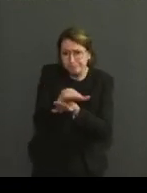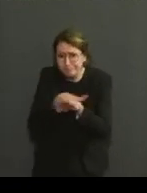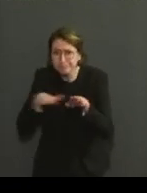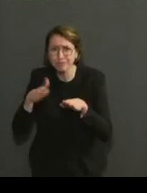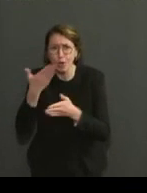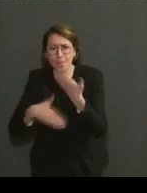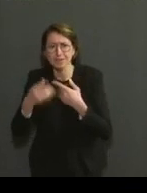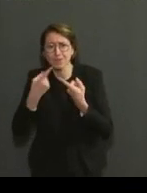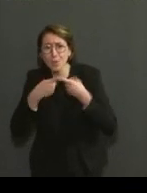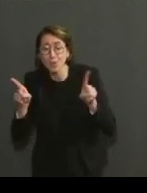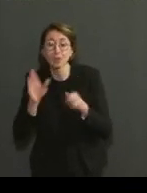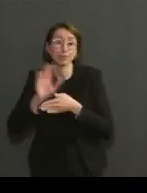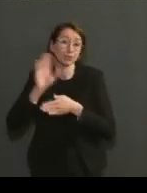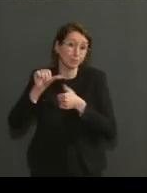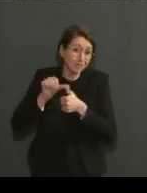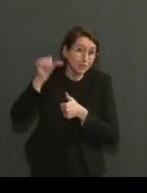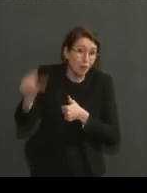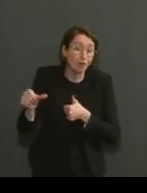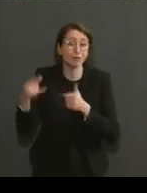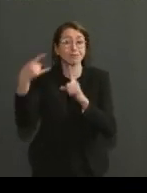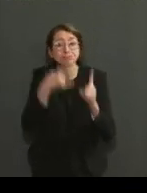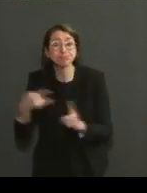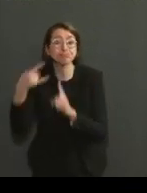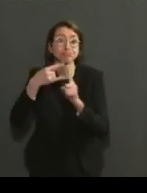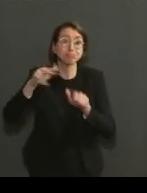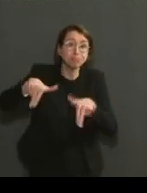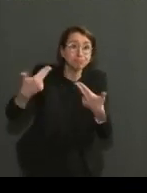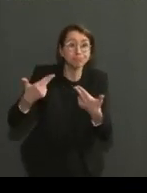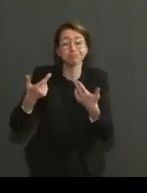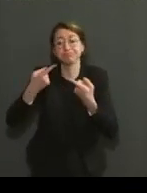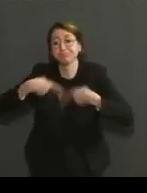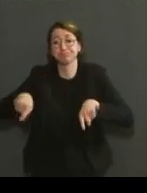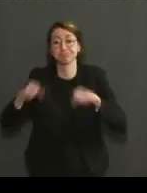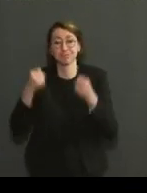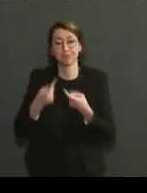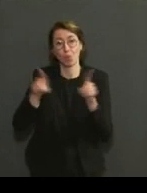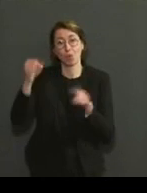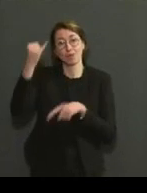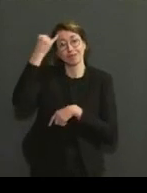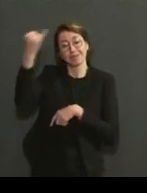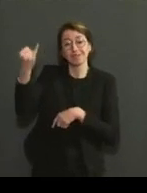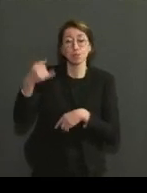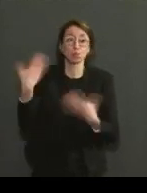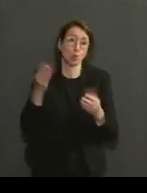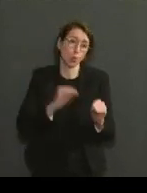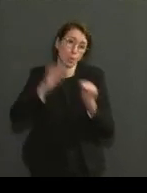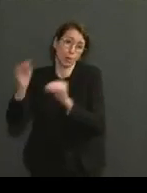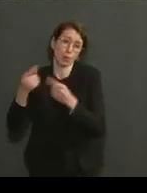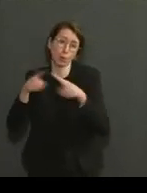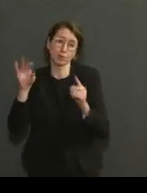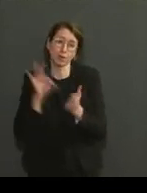cartes. Comme dans notre sphère privée, limitons les risques également dans notre vie professionnelle. Limiter les